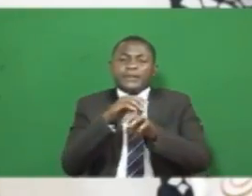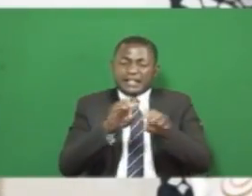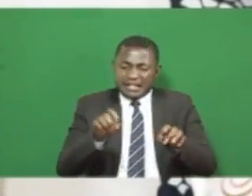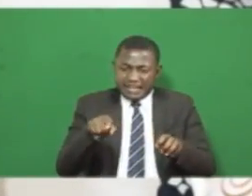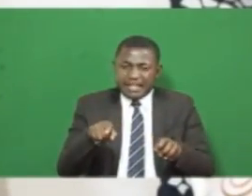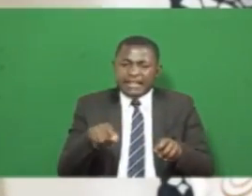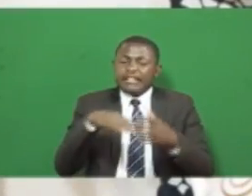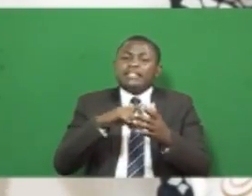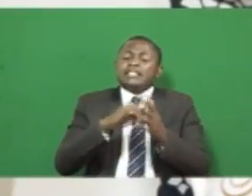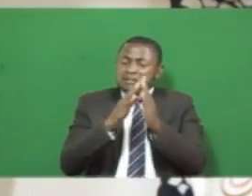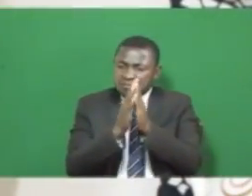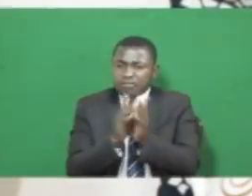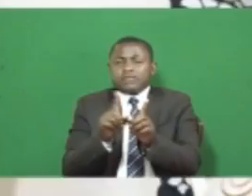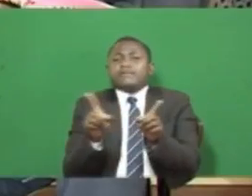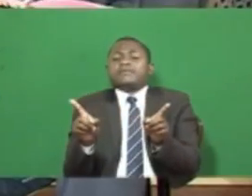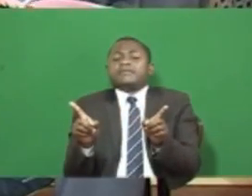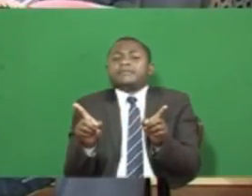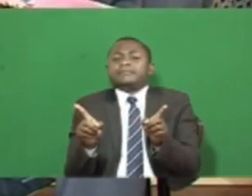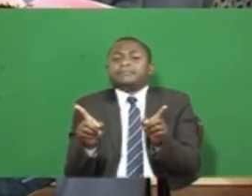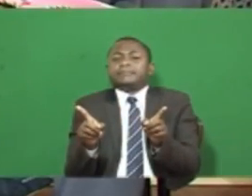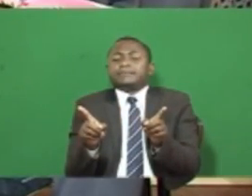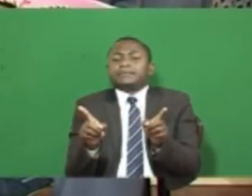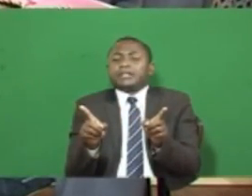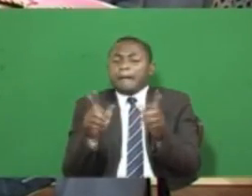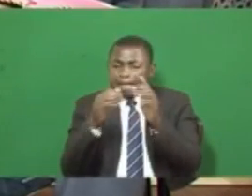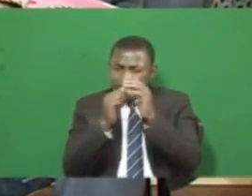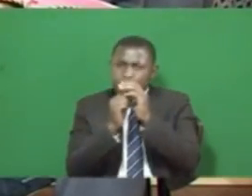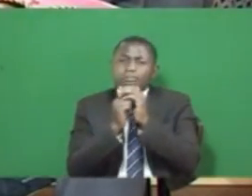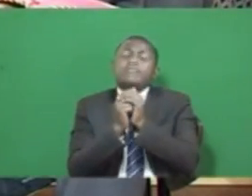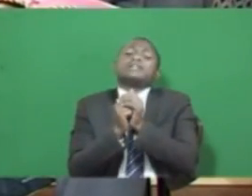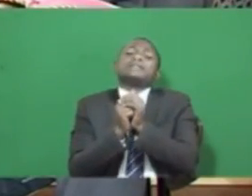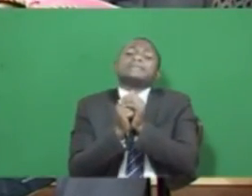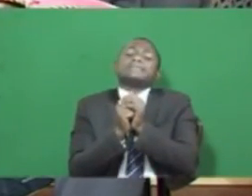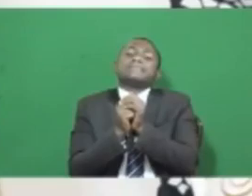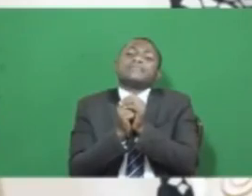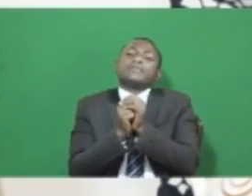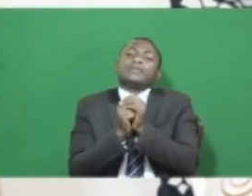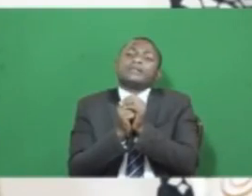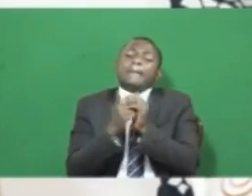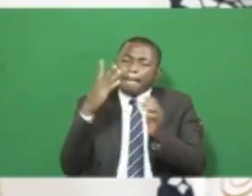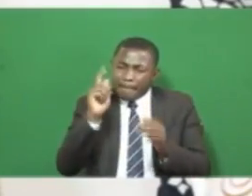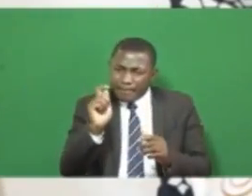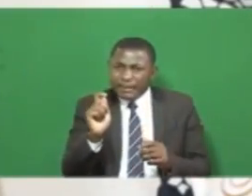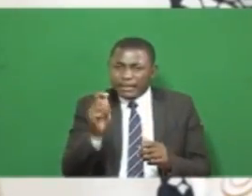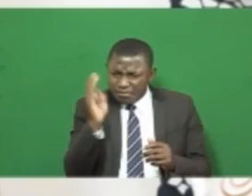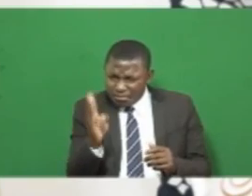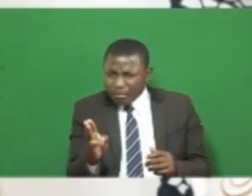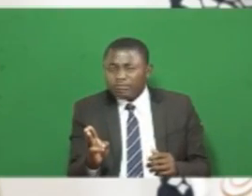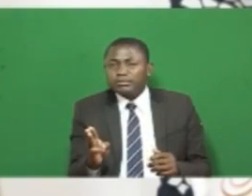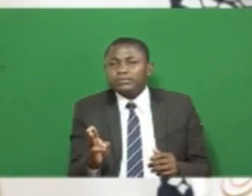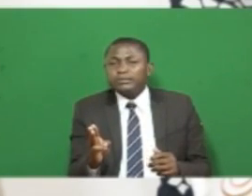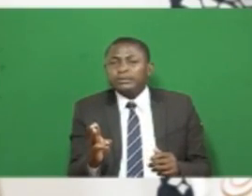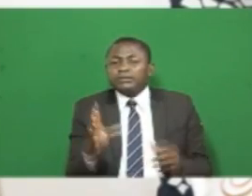muna angati ishe. Asiku asi ishe oma tunu. Varuta wakapala. Ndisho okuna matawe. Ndimari. But anzi magumo